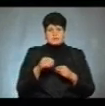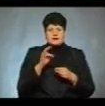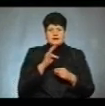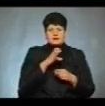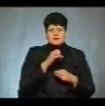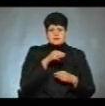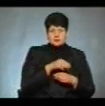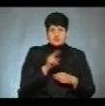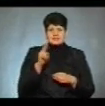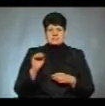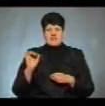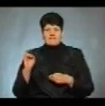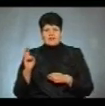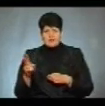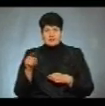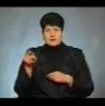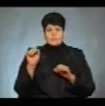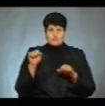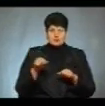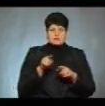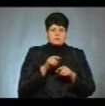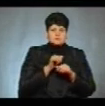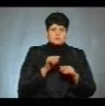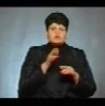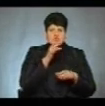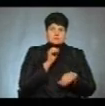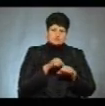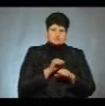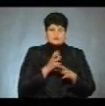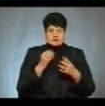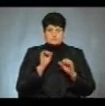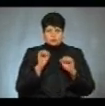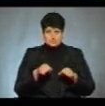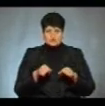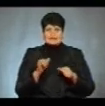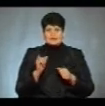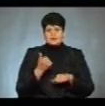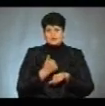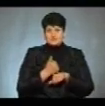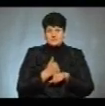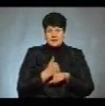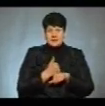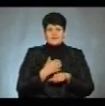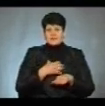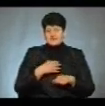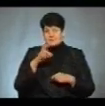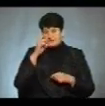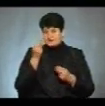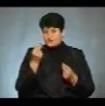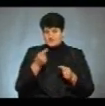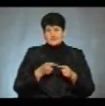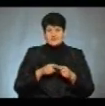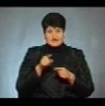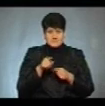і ЦВК, яке скаже, що так, та можливо, так, такий час можливий, такий день можливий. І основне, можливі державні кошти, на які все